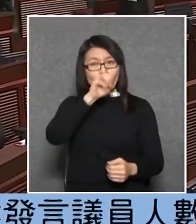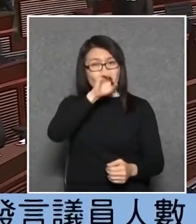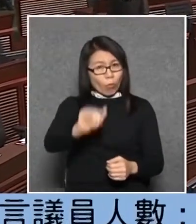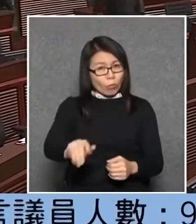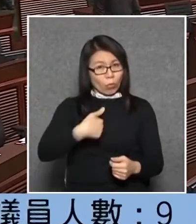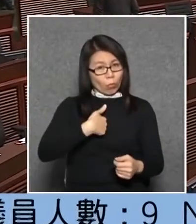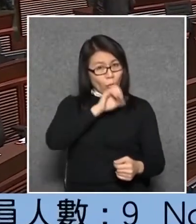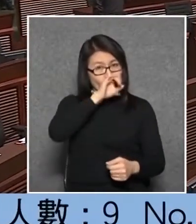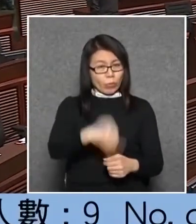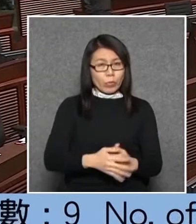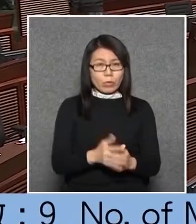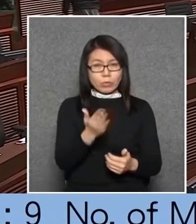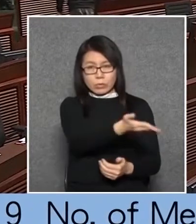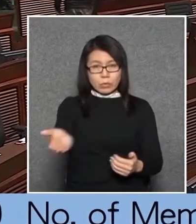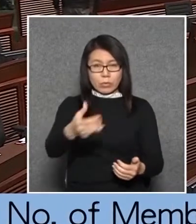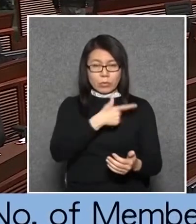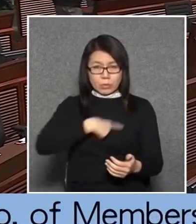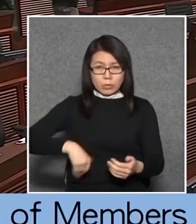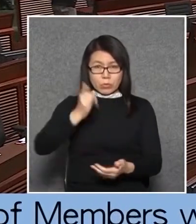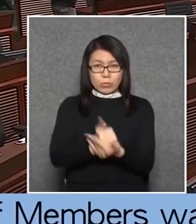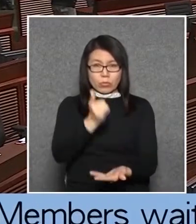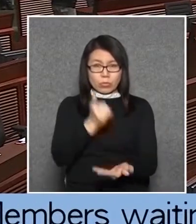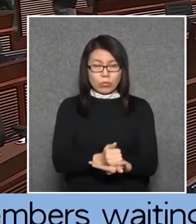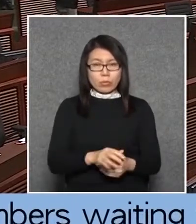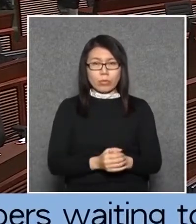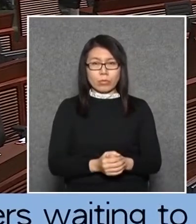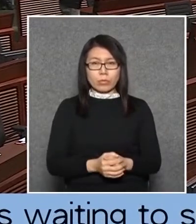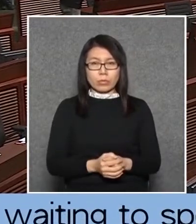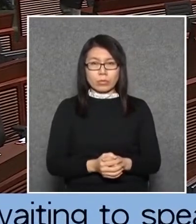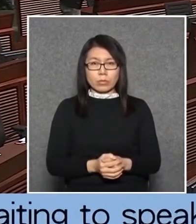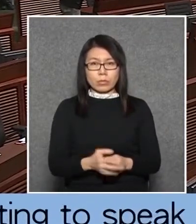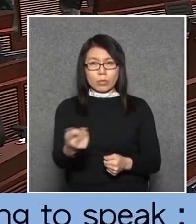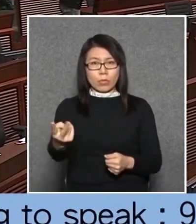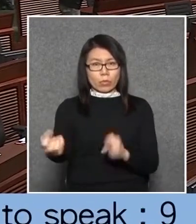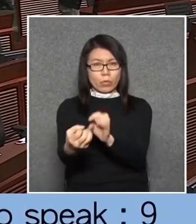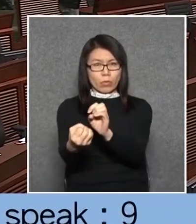请各位议员返回座位。